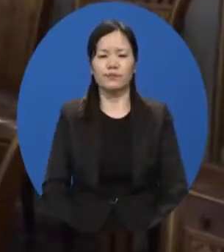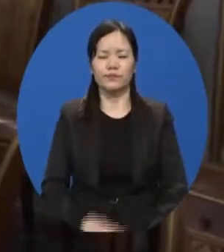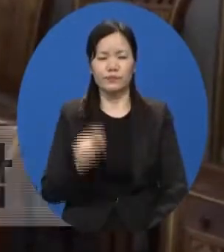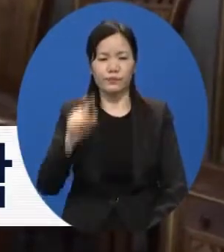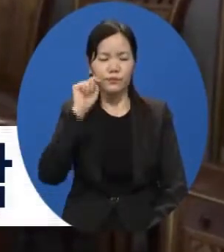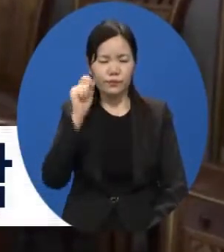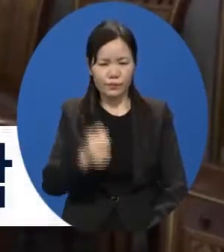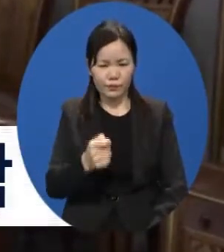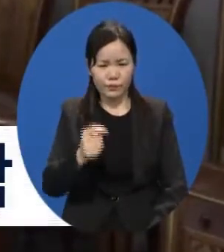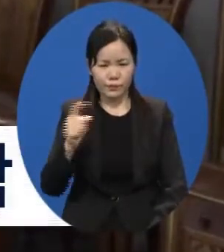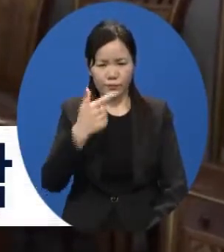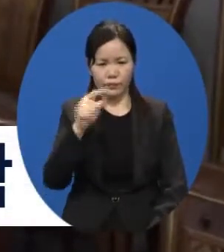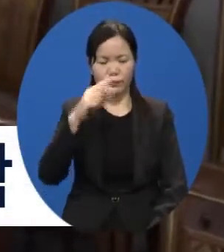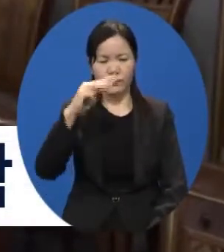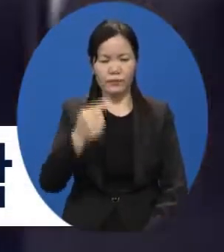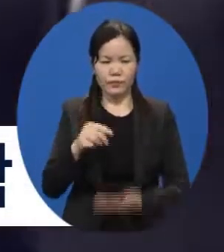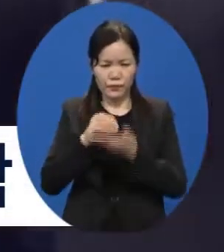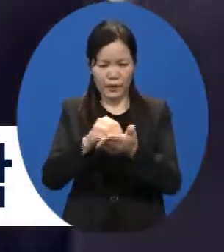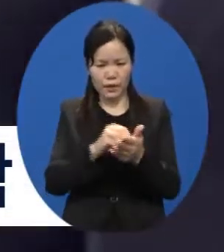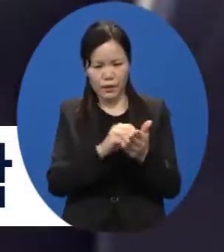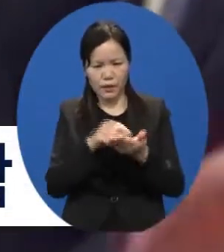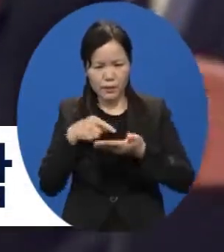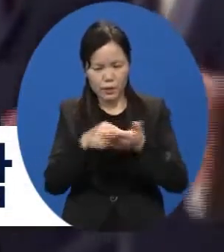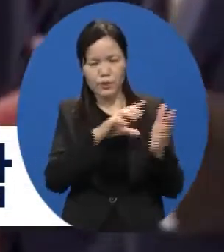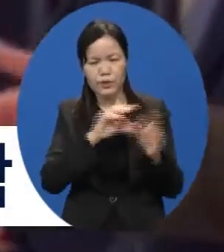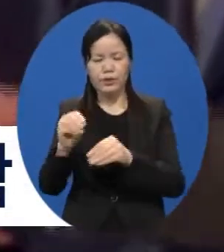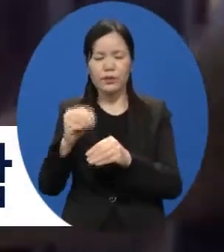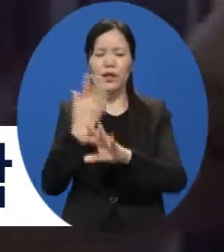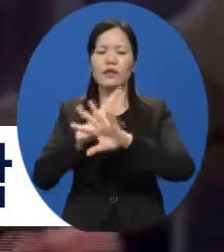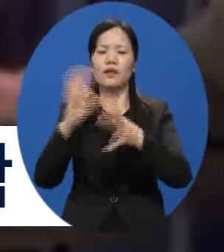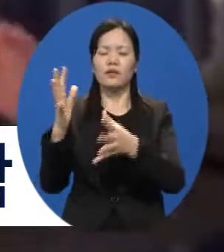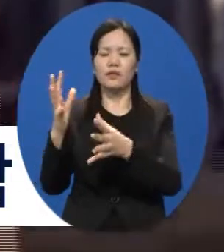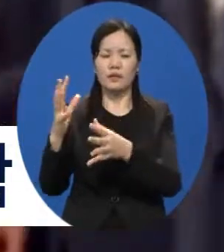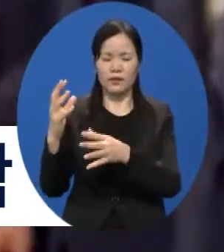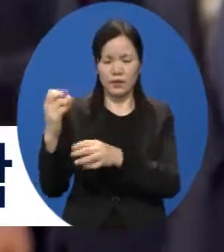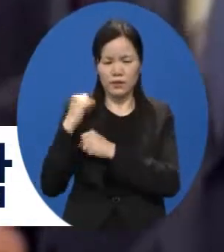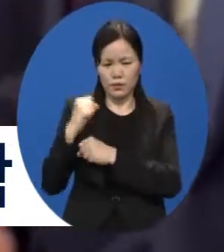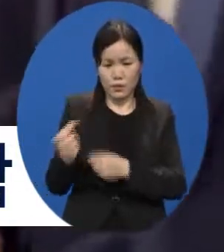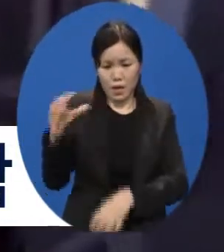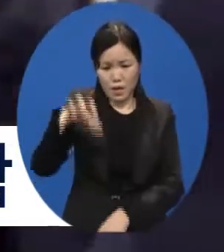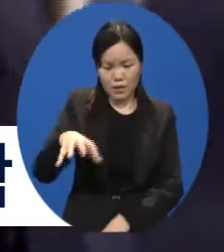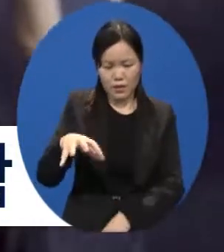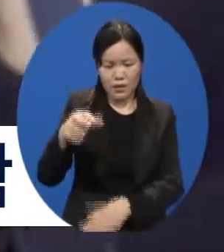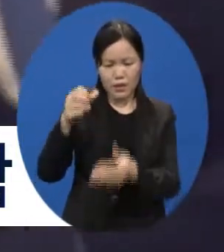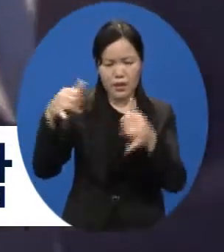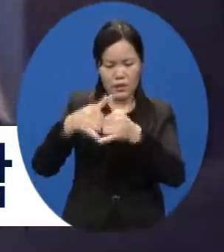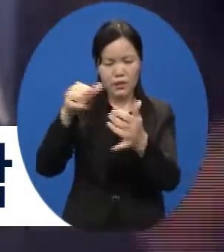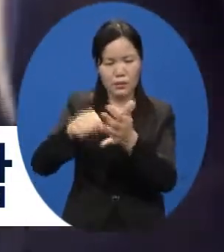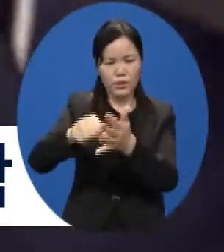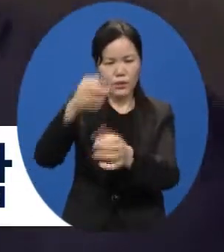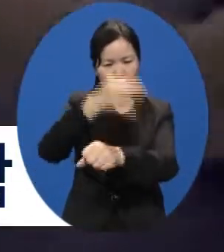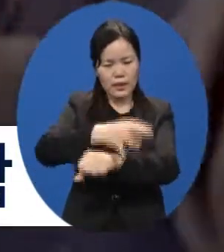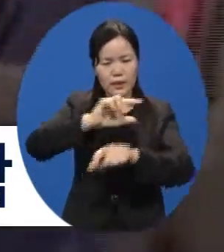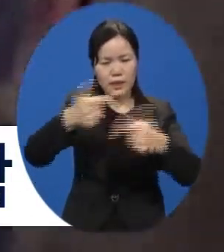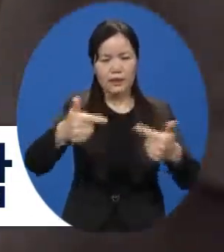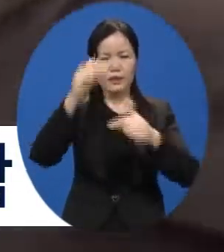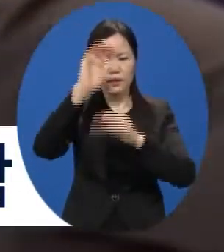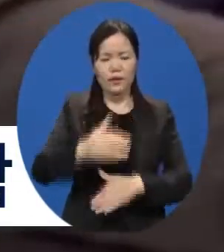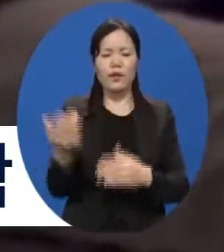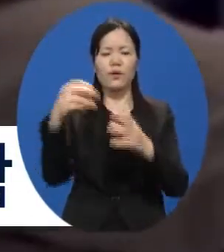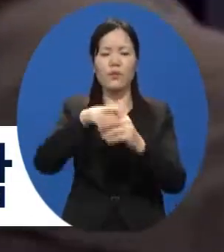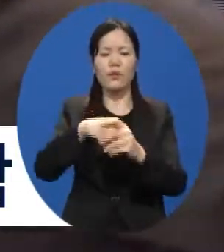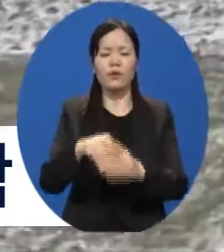여기에는 우크라이나의 나토 가입 추진 중단과 외국에 군사기지나 무기를 유치하지 않는다는 내용이 포함된